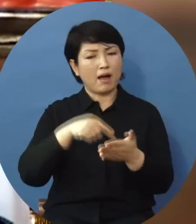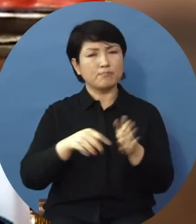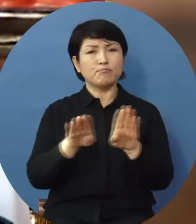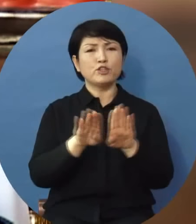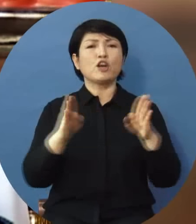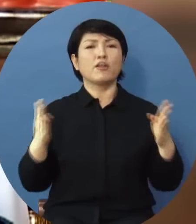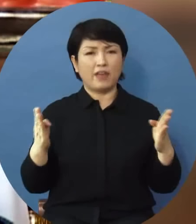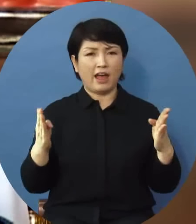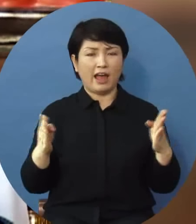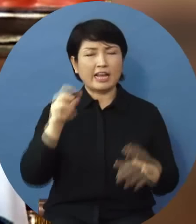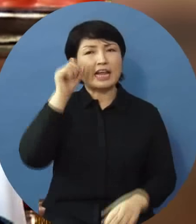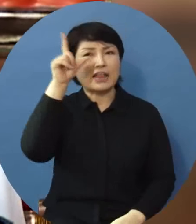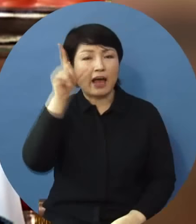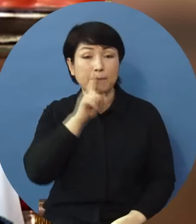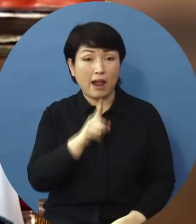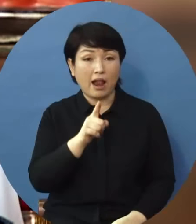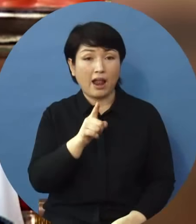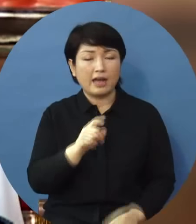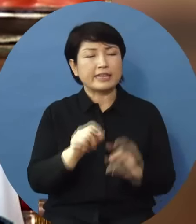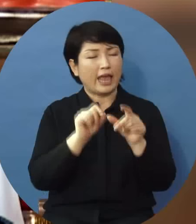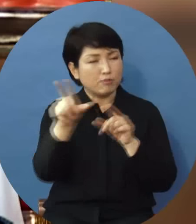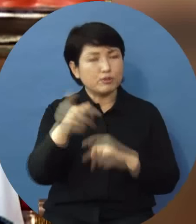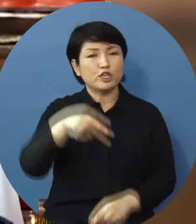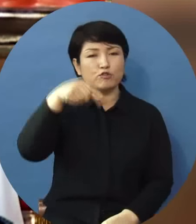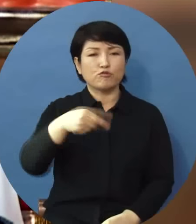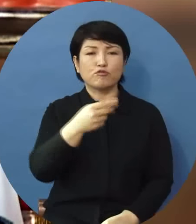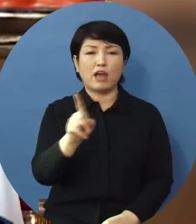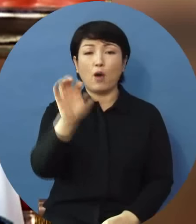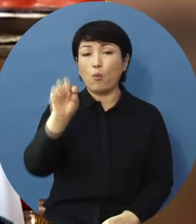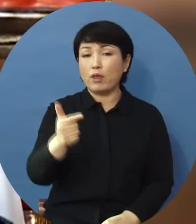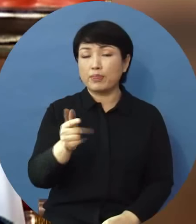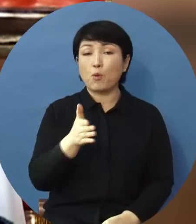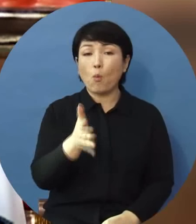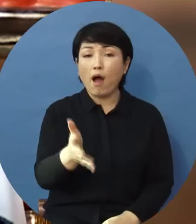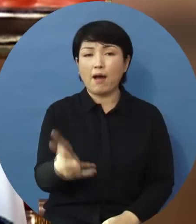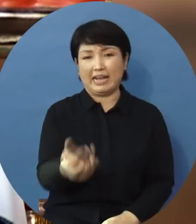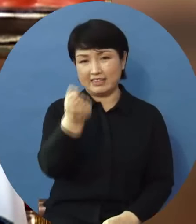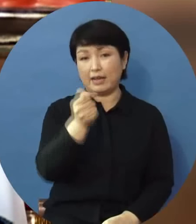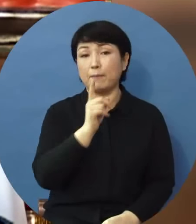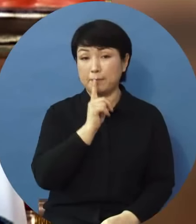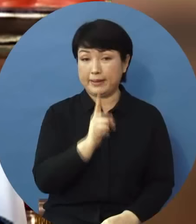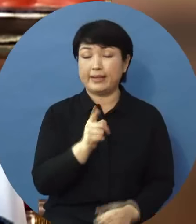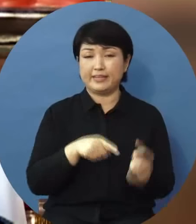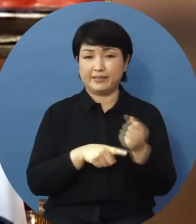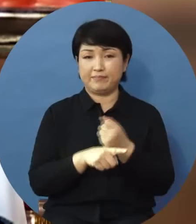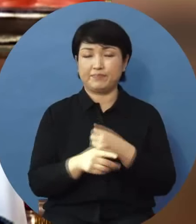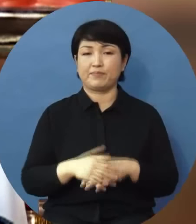마음의 문이 열렸다 이렇게 말하는 건 대부분 다 수다원과를 증득했다는 뜻입니다.